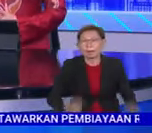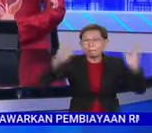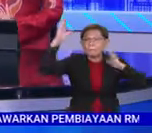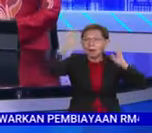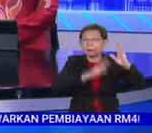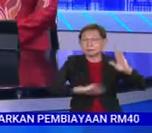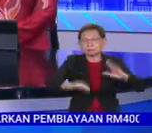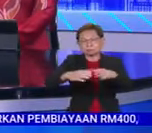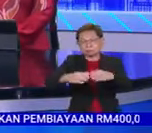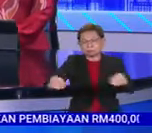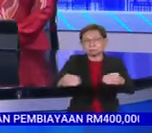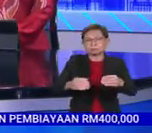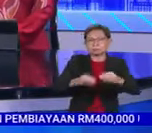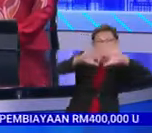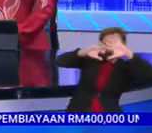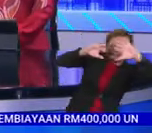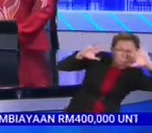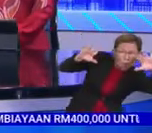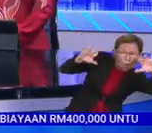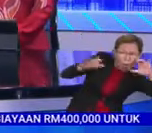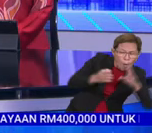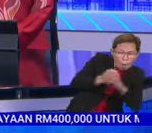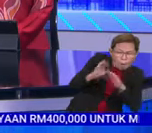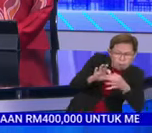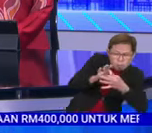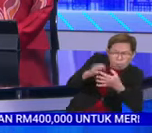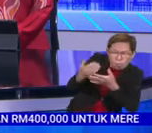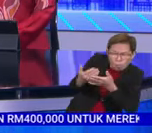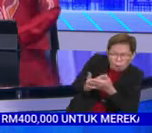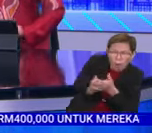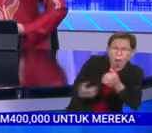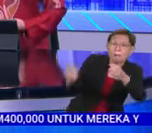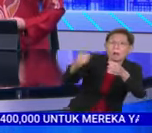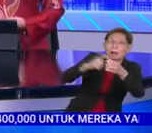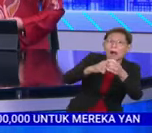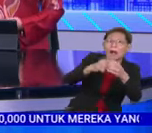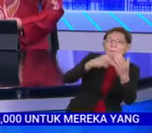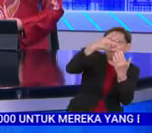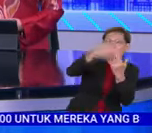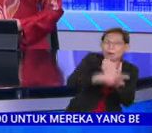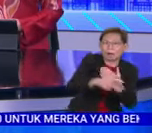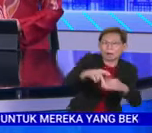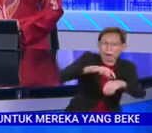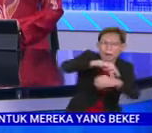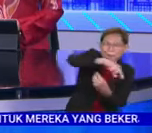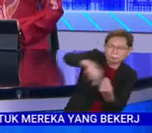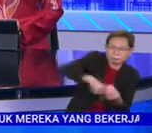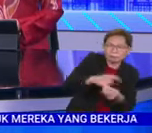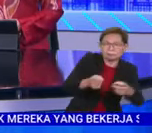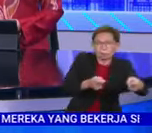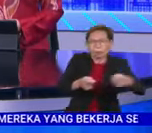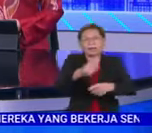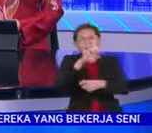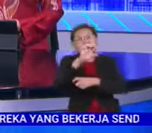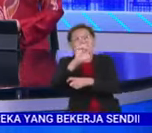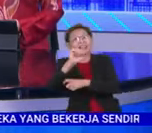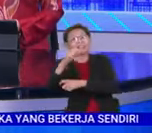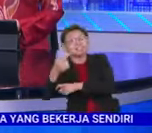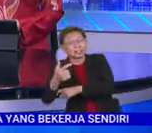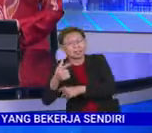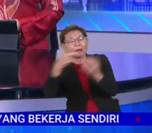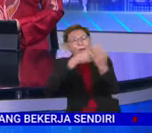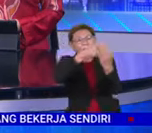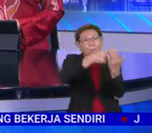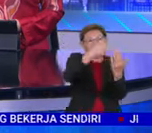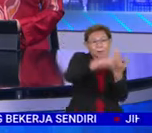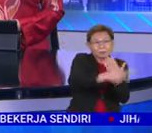Malaysia dan Jepun perlu meneroka bidang kerjasama baharu berkaitan inisiatif alam sekitar, sosial dan tadbir urus ESG melalui projek dan